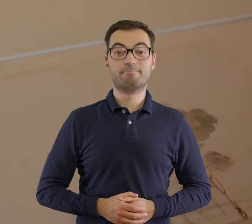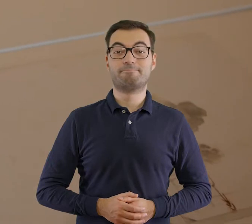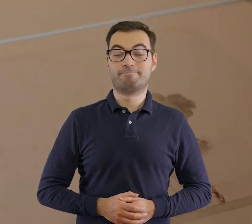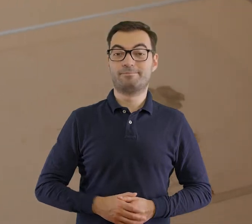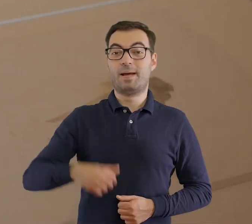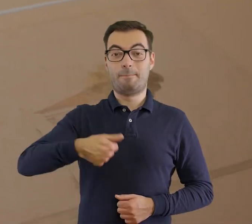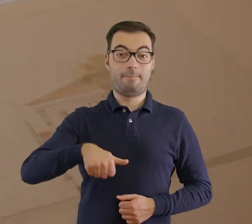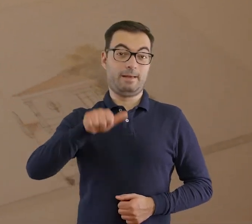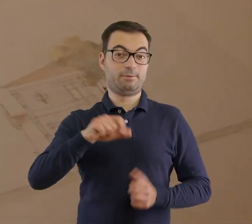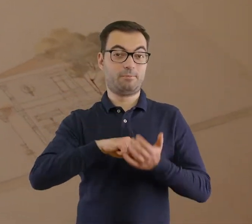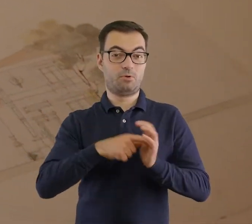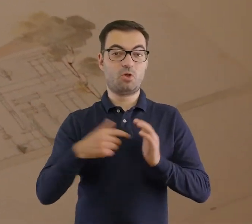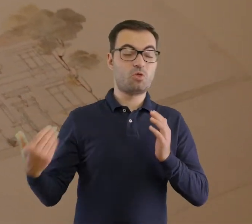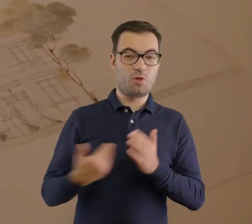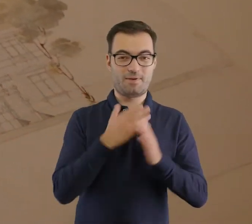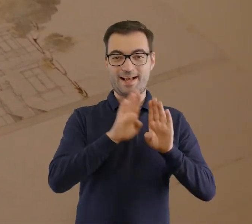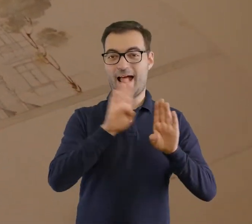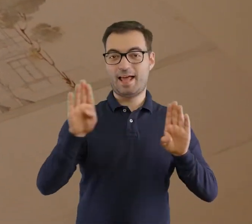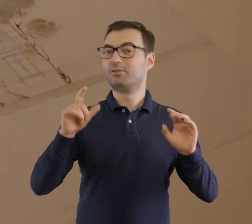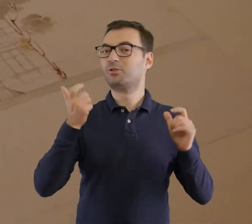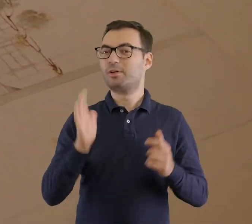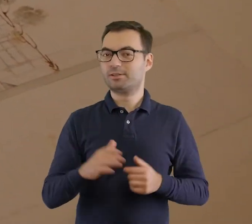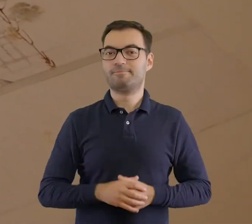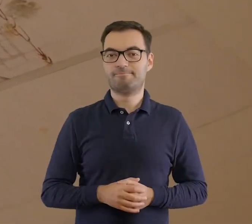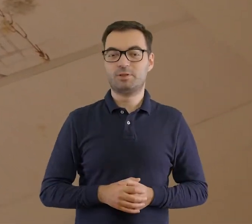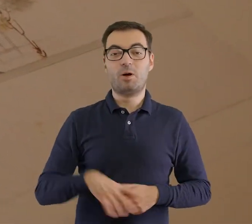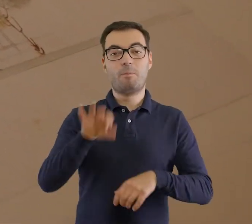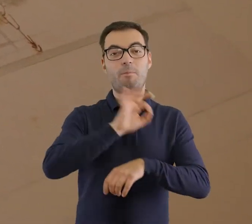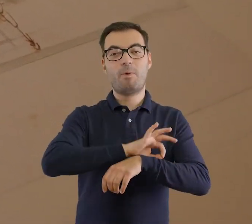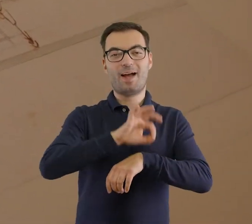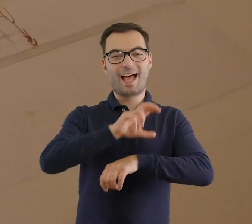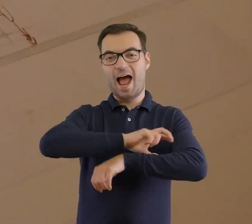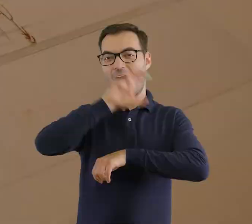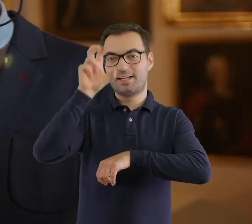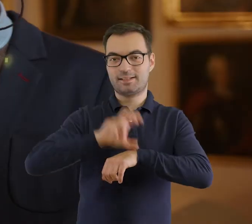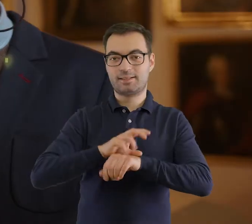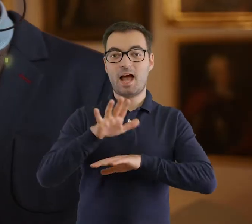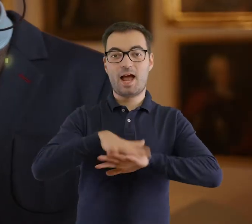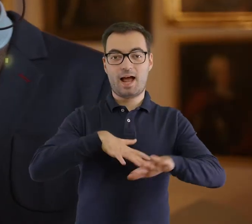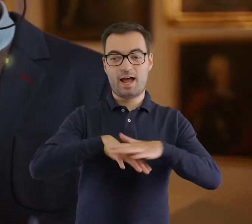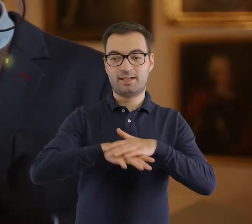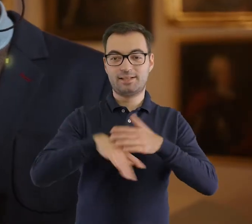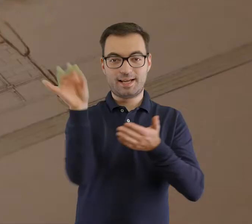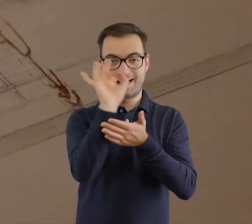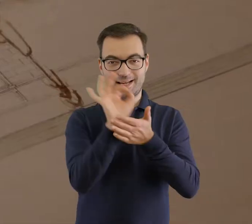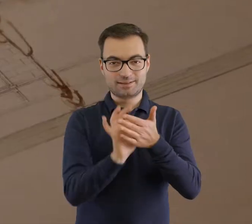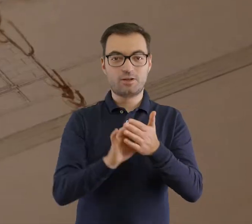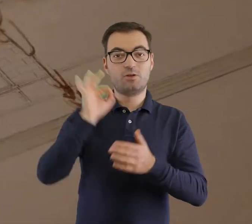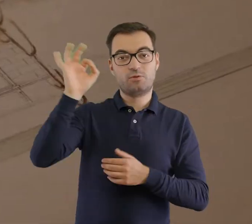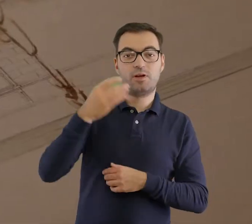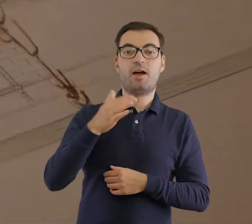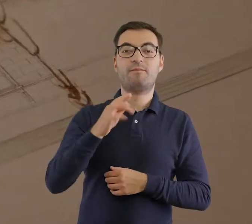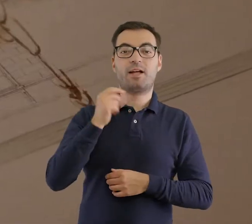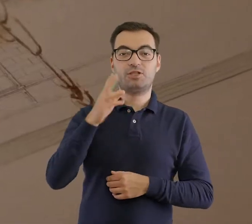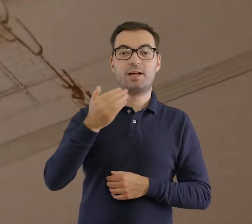W pomieszczeniach pierwszego piętra nowej galerii prezentowane będą projekty architektoniczne, ręcznie wykonane rysunki